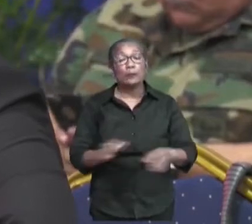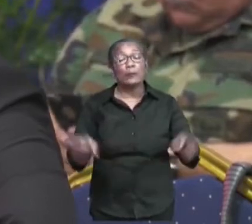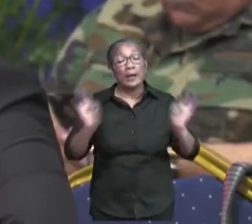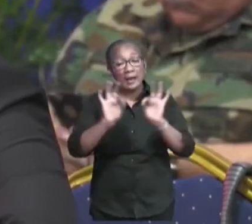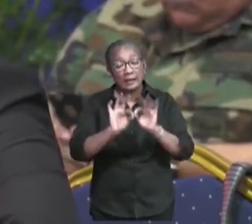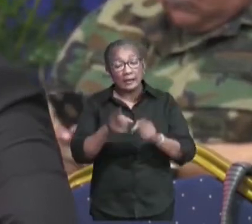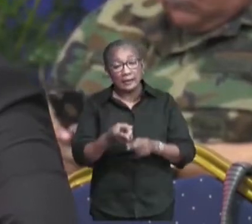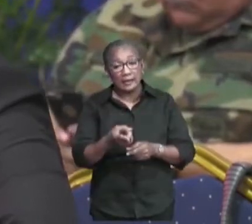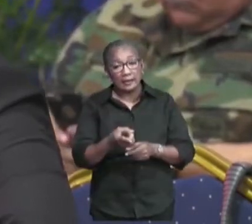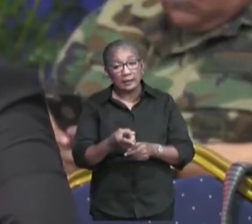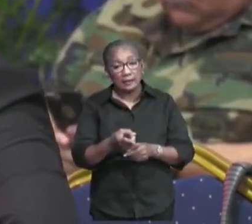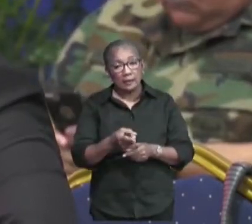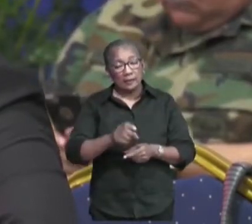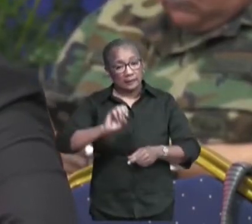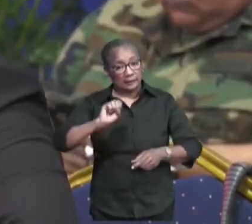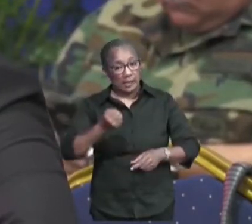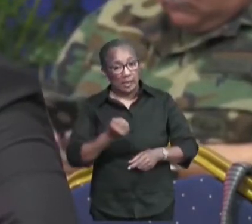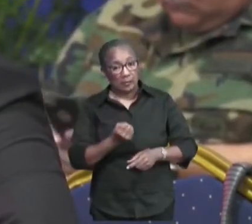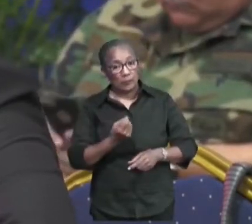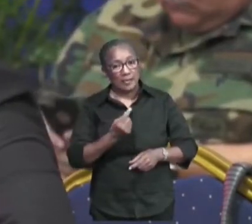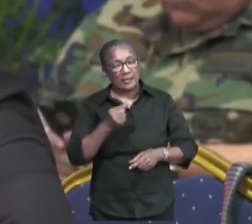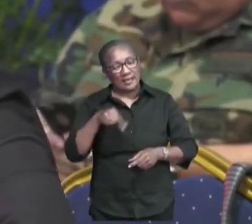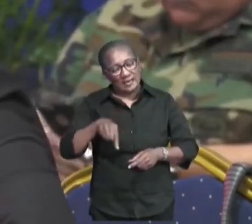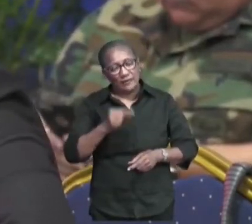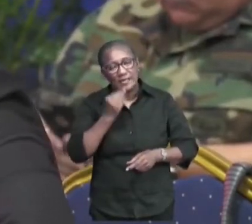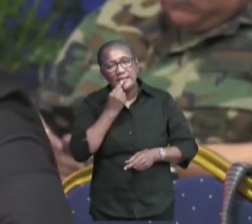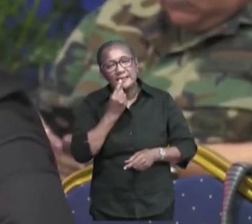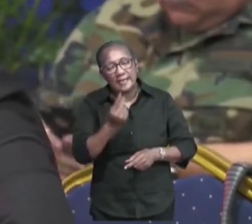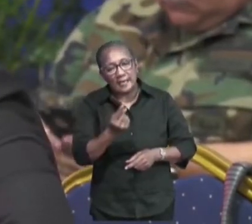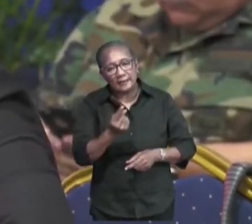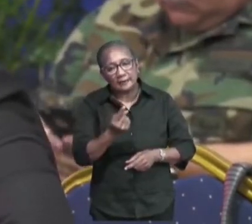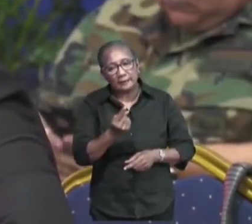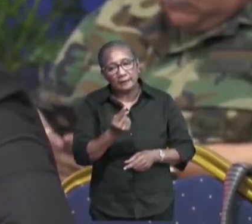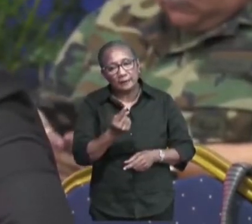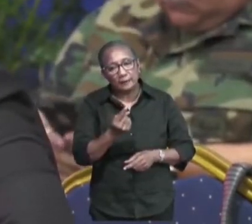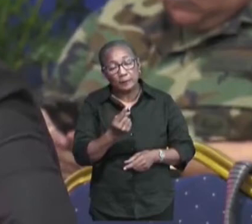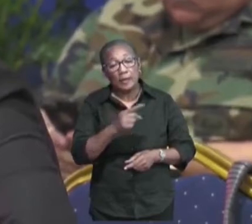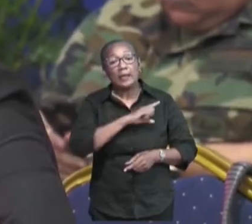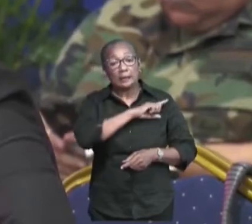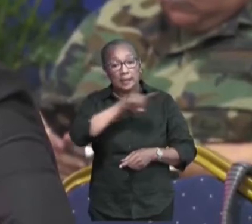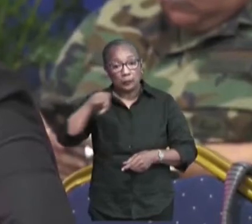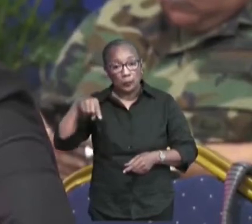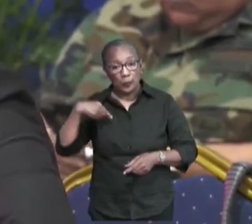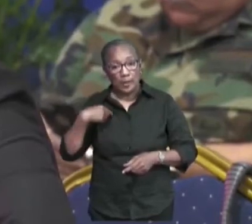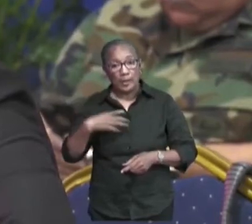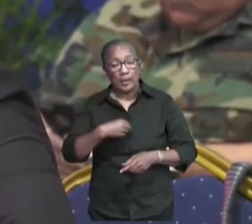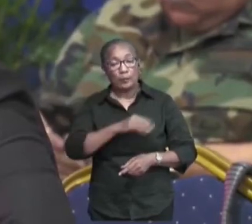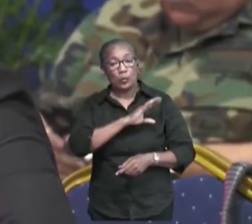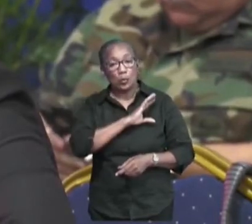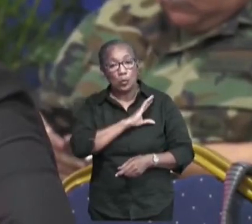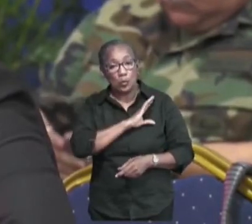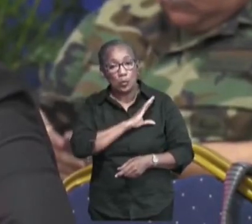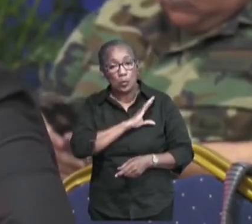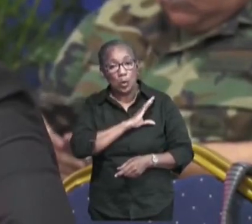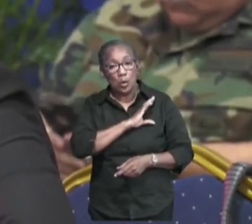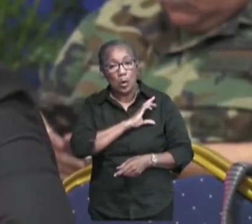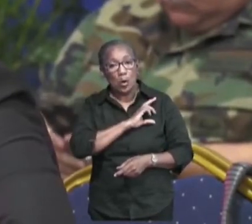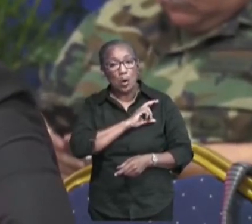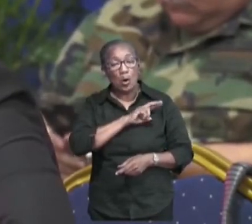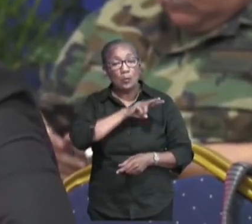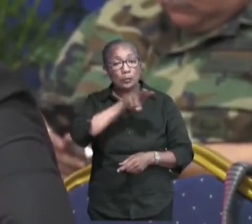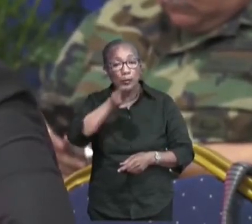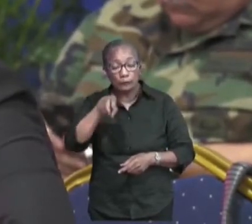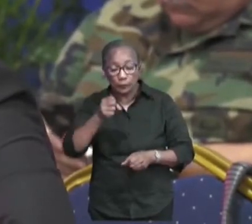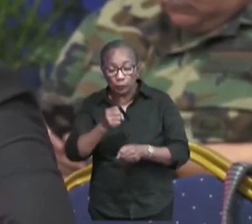gaat daar een grote rol spelen. En dan kan ik misschien even alvast wat verklappen. En dat is dus dat we ook hebben geplaatst om een survey te doen onder